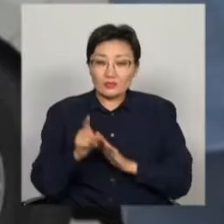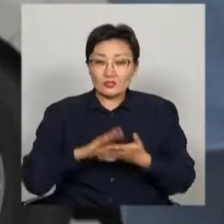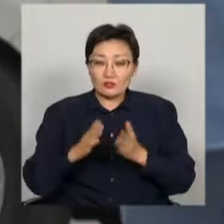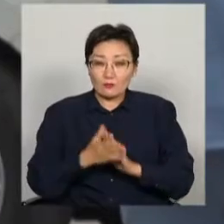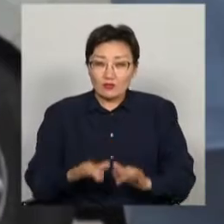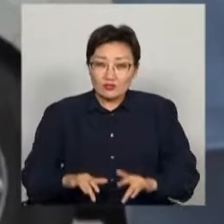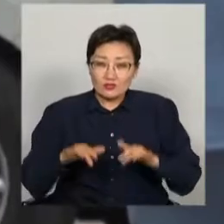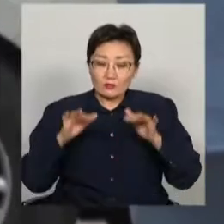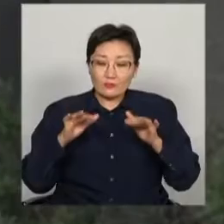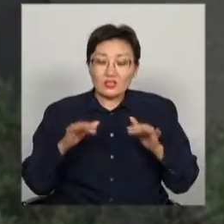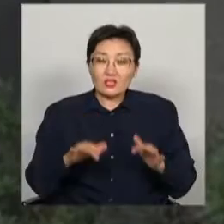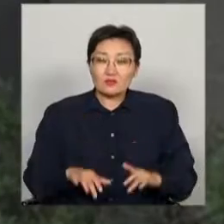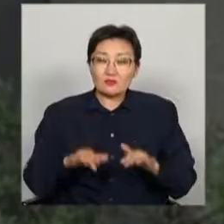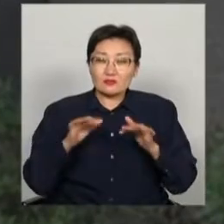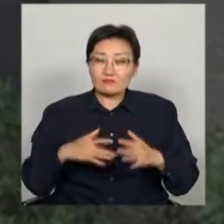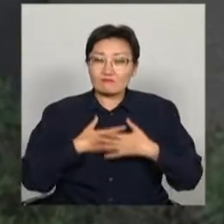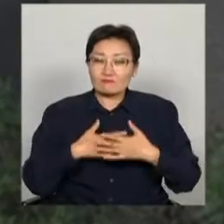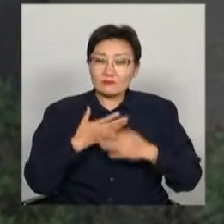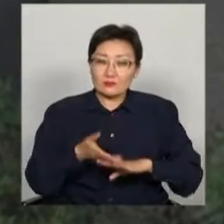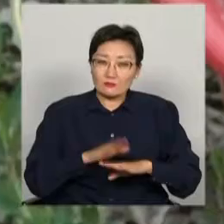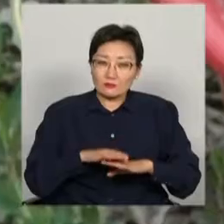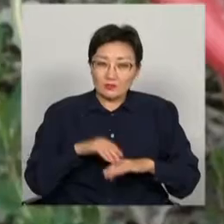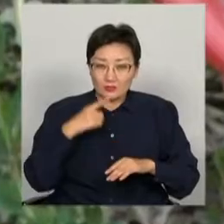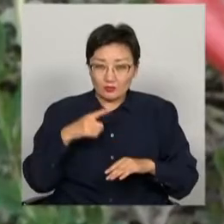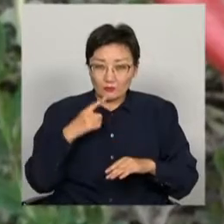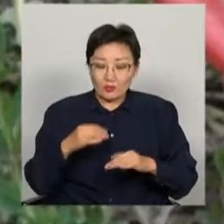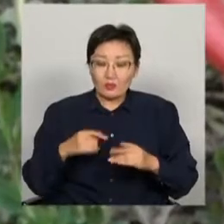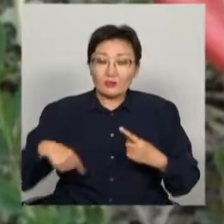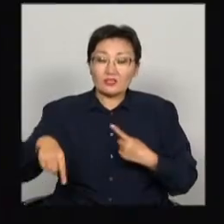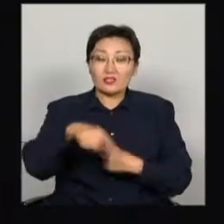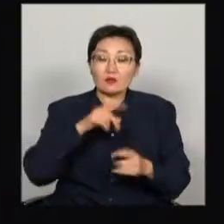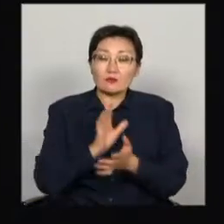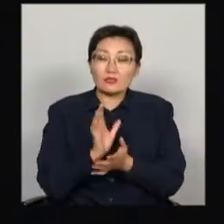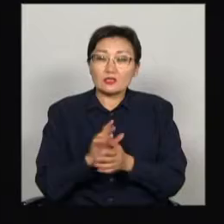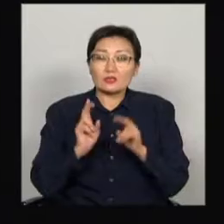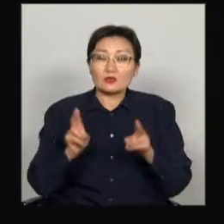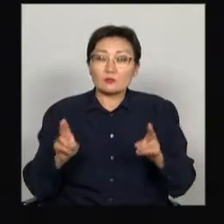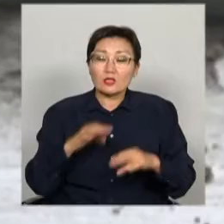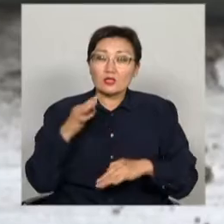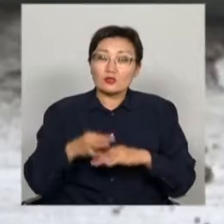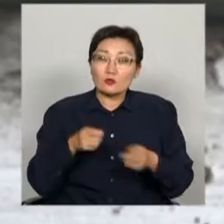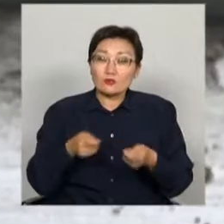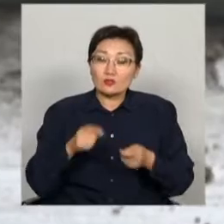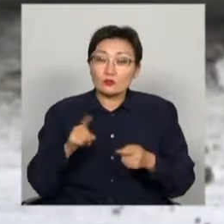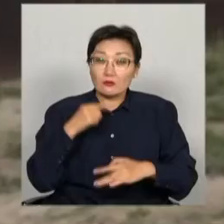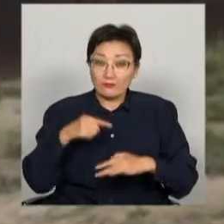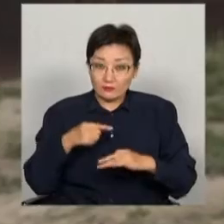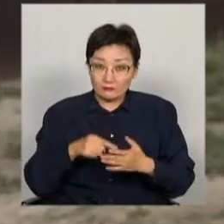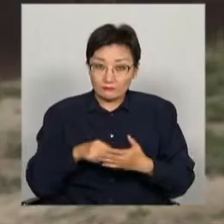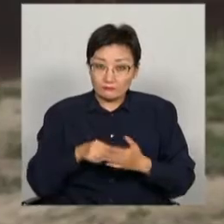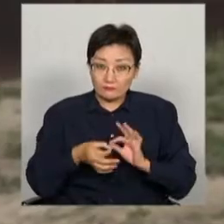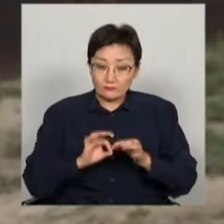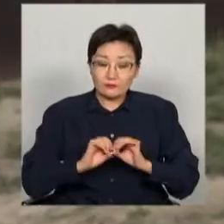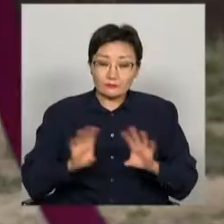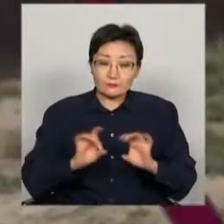қоқыстан көтерілген шаң тозаңнан демалу мүмкін еместігін айтады. Айналаны ластағандар кімдер? Жауаптылар не дейді? Сәлден соң ұлағат